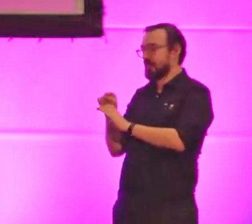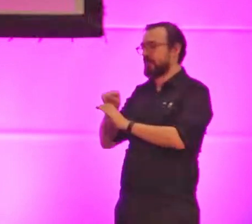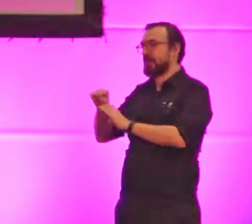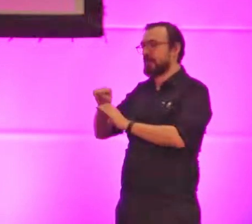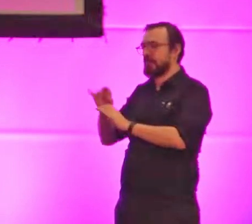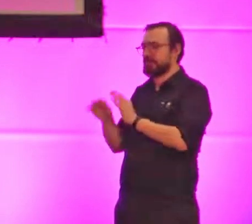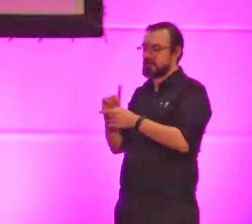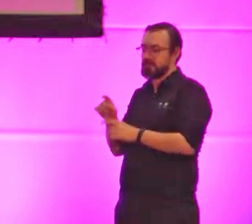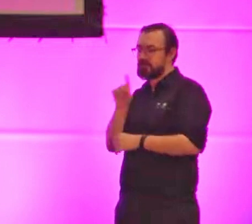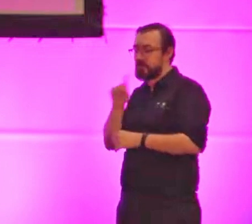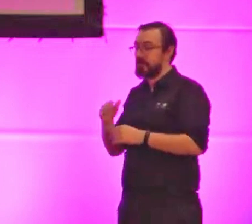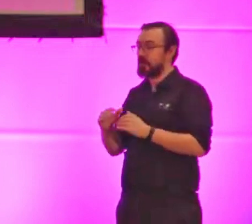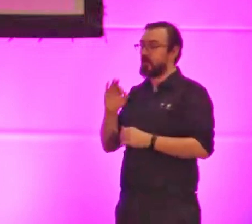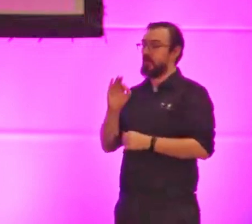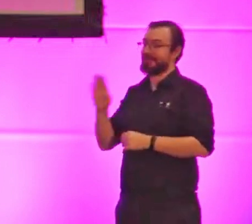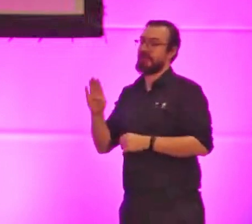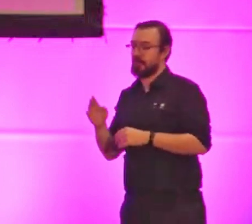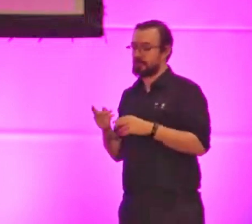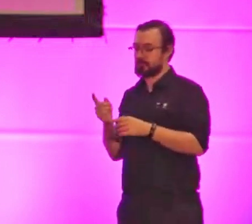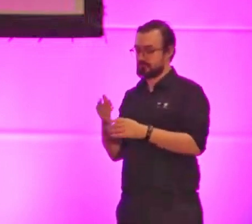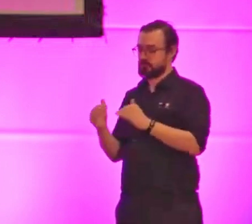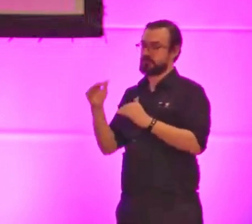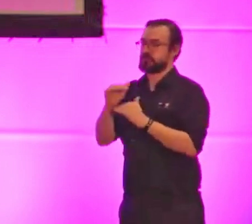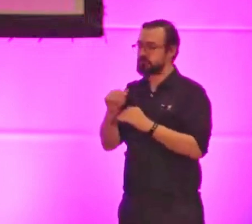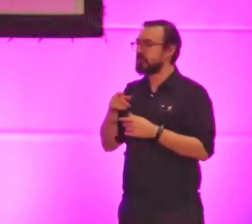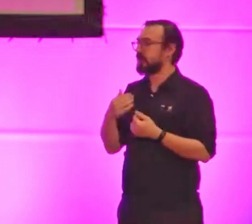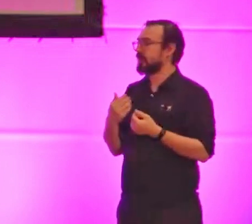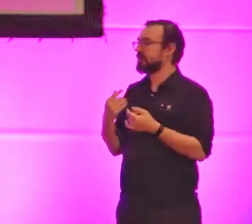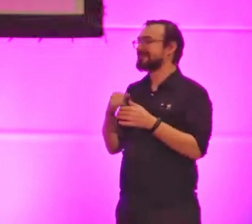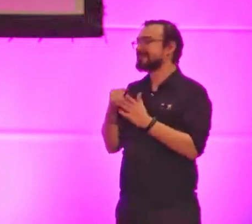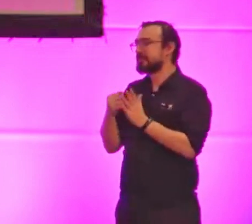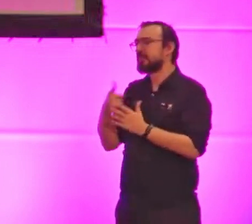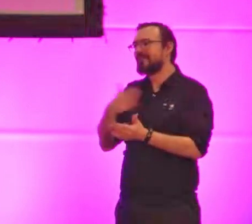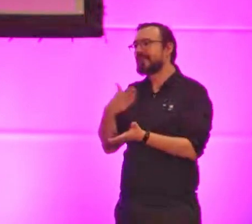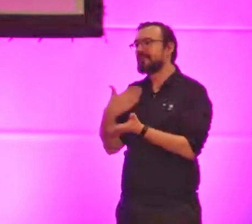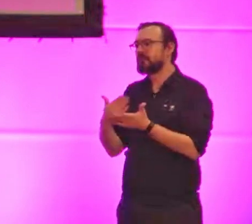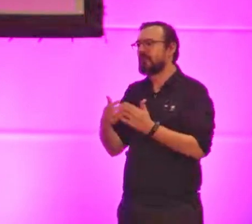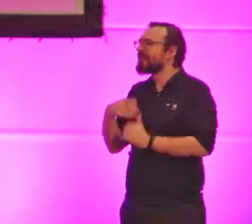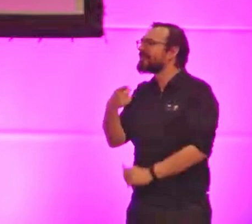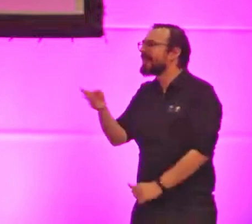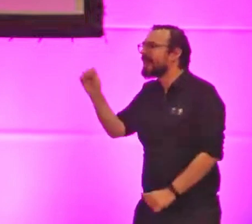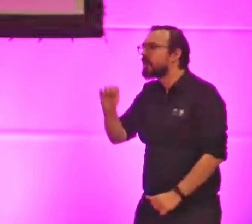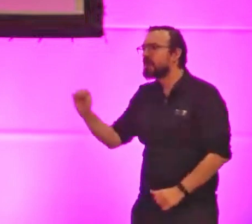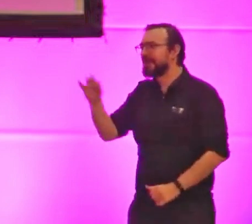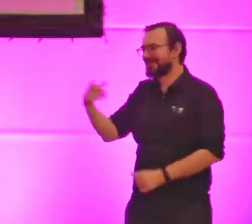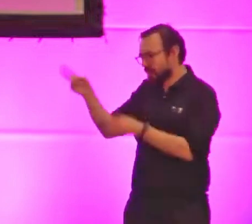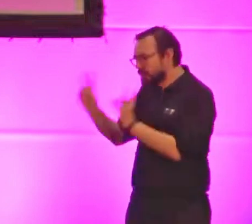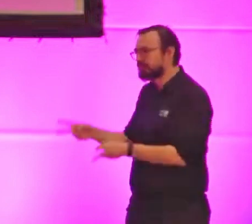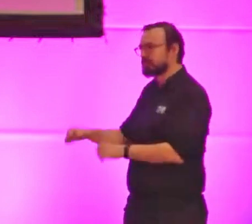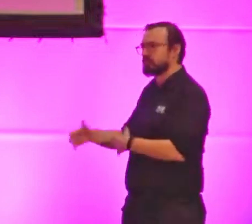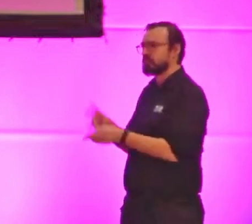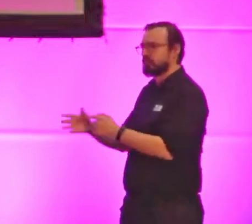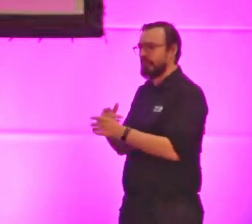Den föll på högsta domstolen till slut. Men då ville de fortsätta. Men ni europeer då? Ni måste också göra